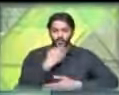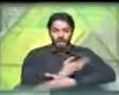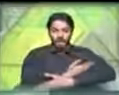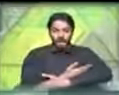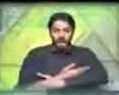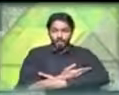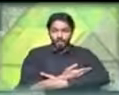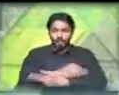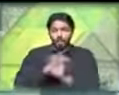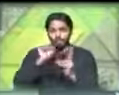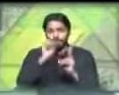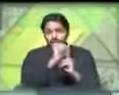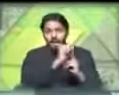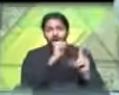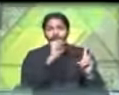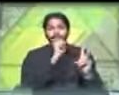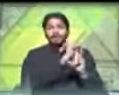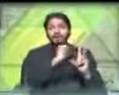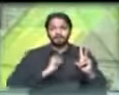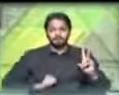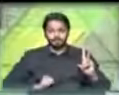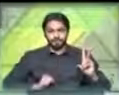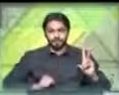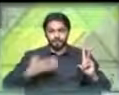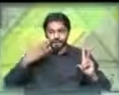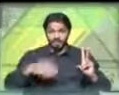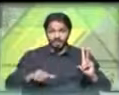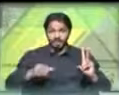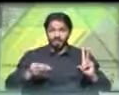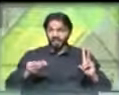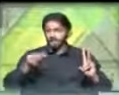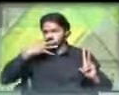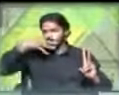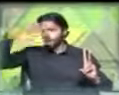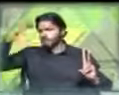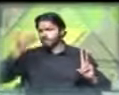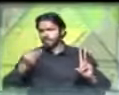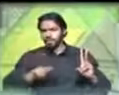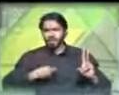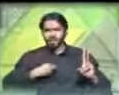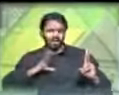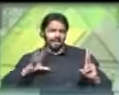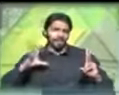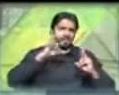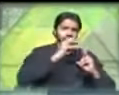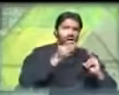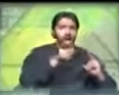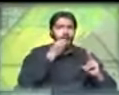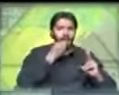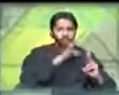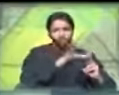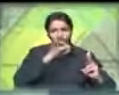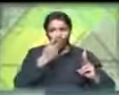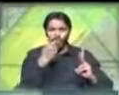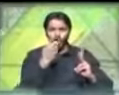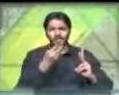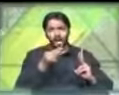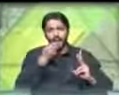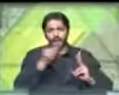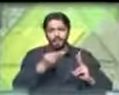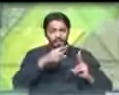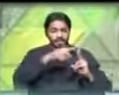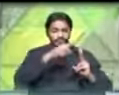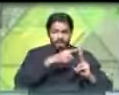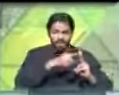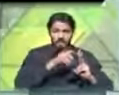فكل واحدة أصرت أنه طفلها وولدها. تنازع الأخرى فيه. تمام. فتحكمت أيضا